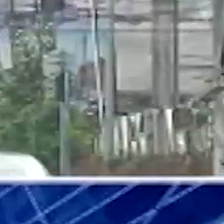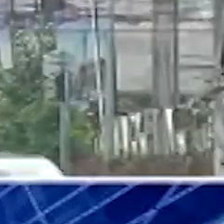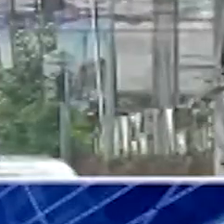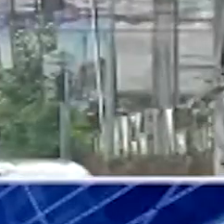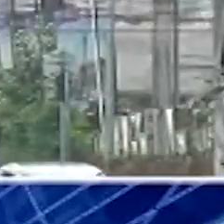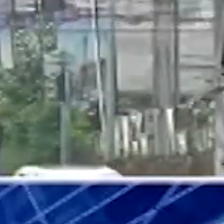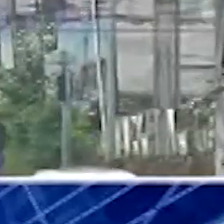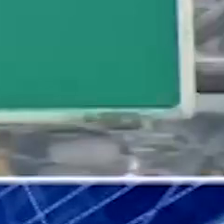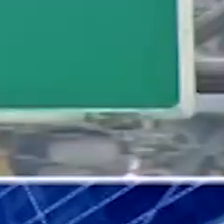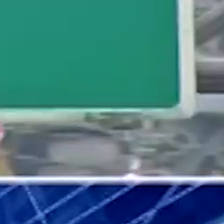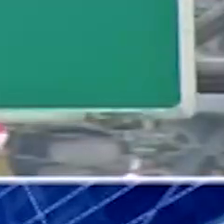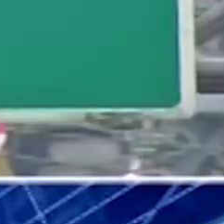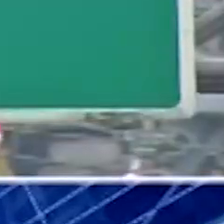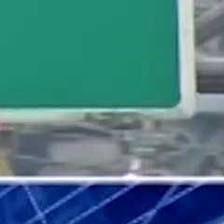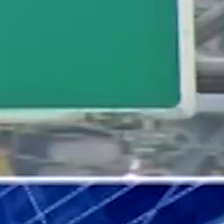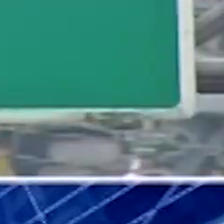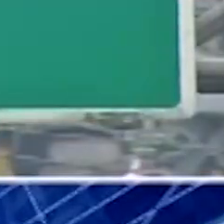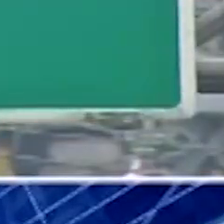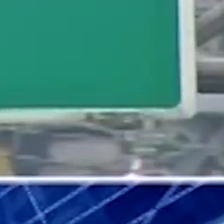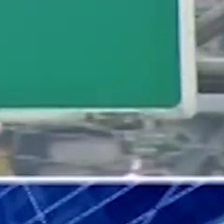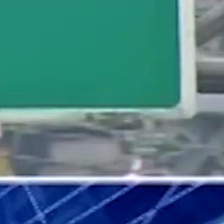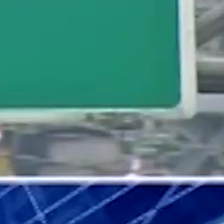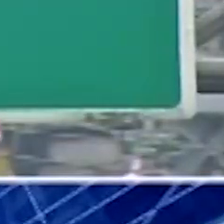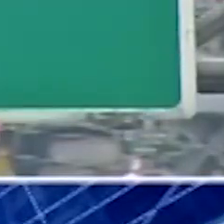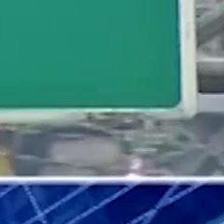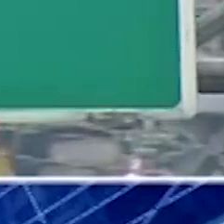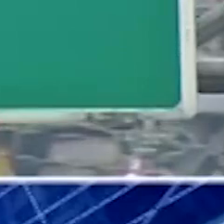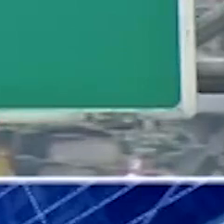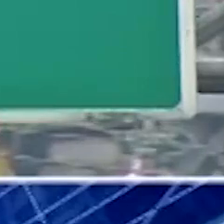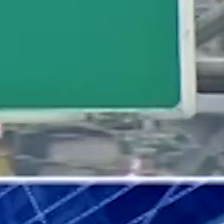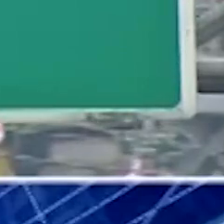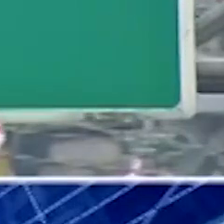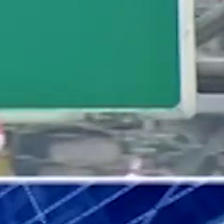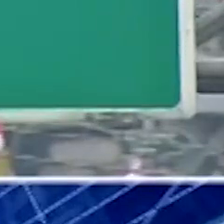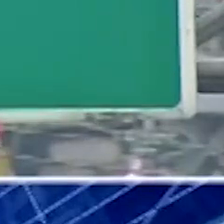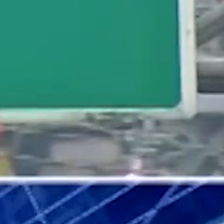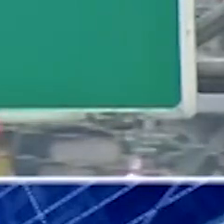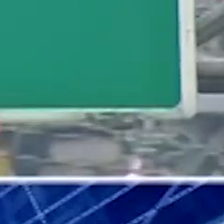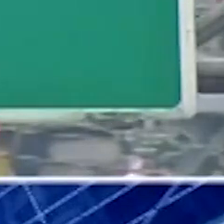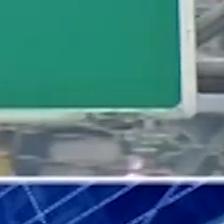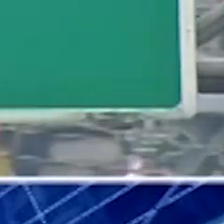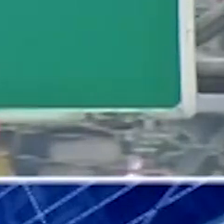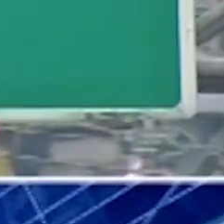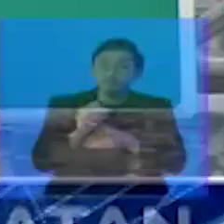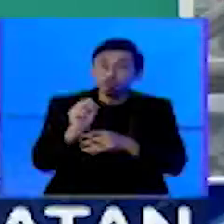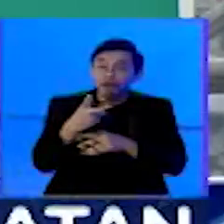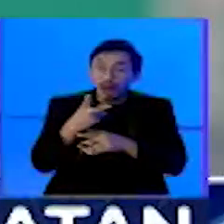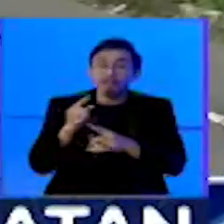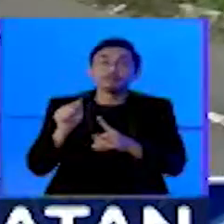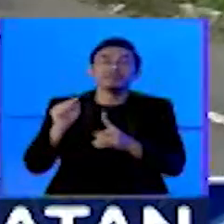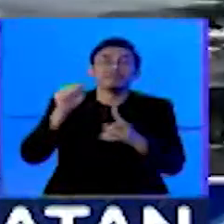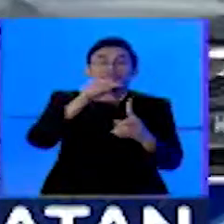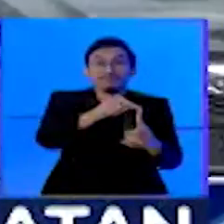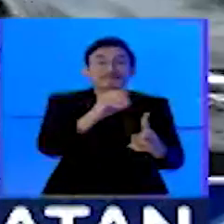Puncak sepanjang di Simpang Gadok. Untuk lalu lintas dari arah Puncak menuju ke Jakarta terpantau